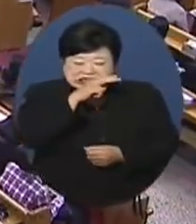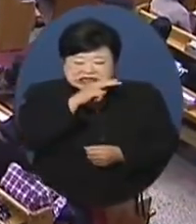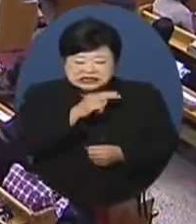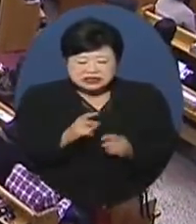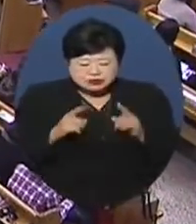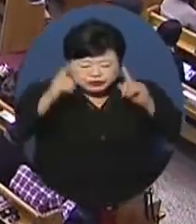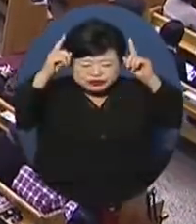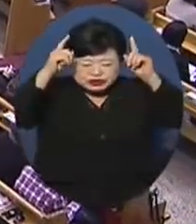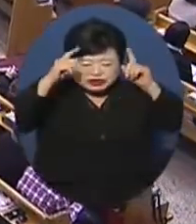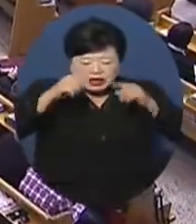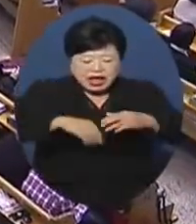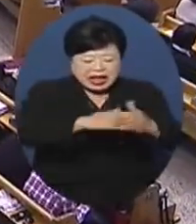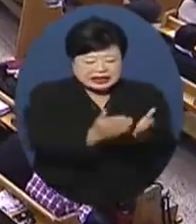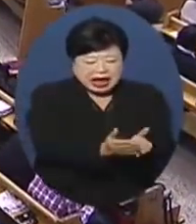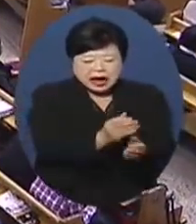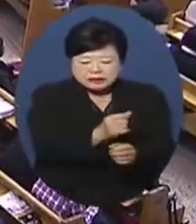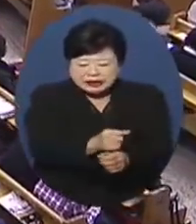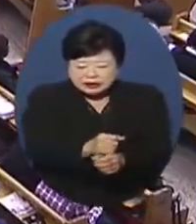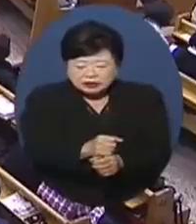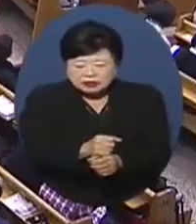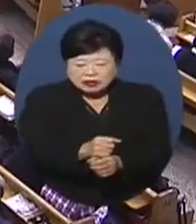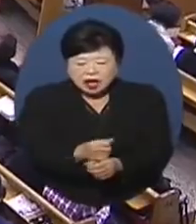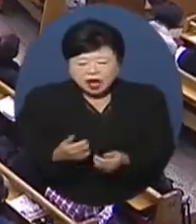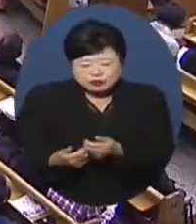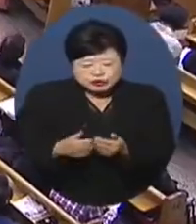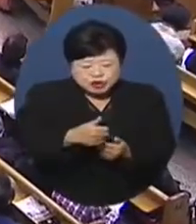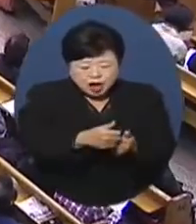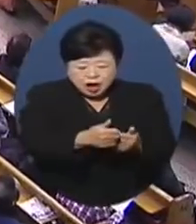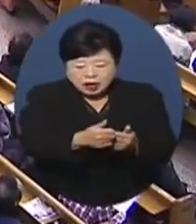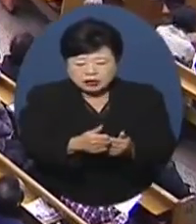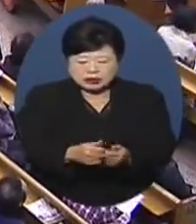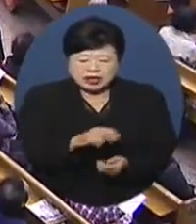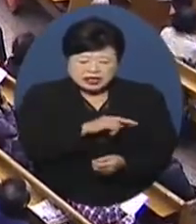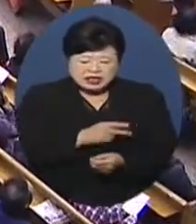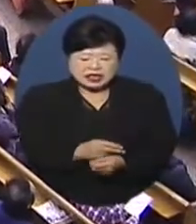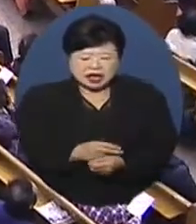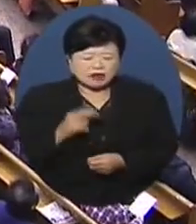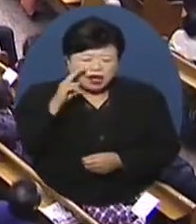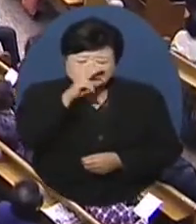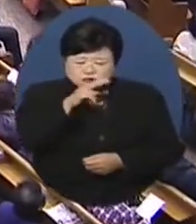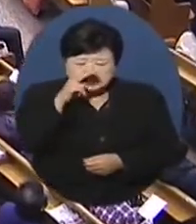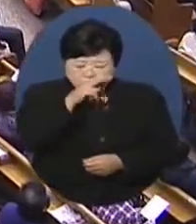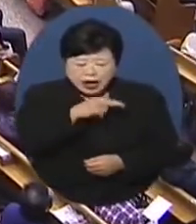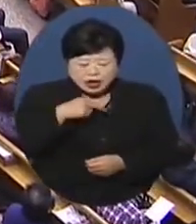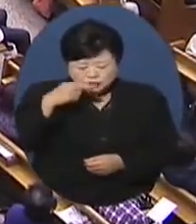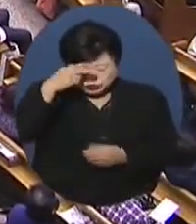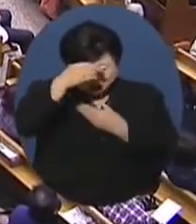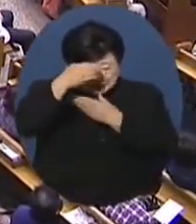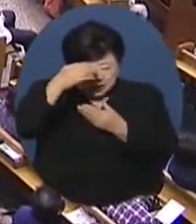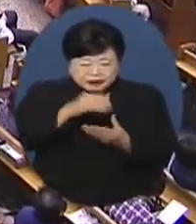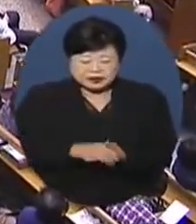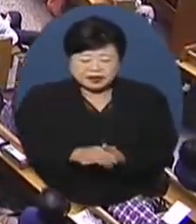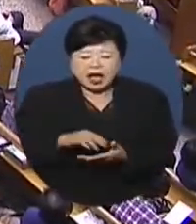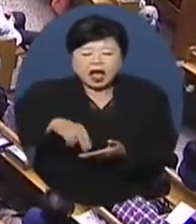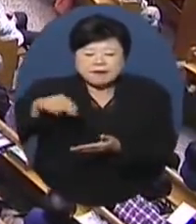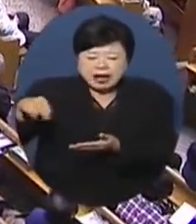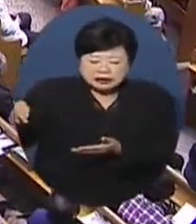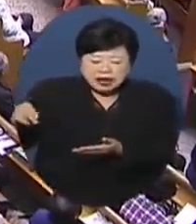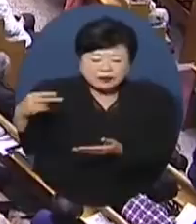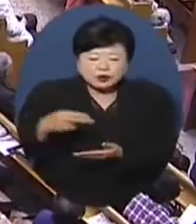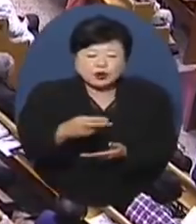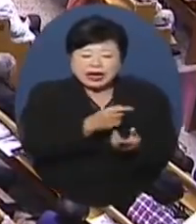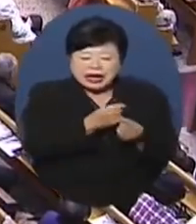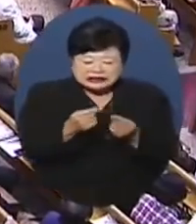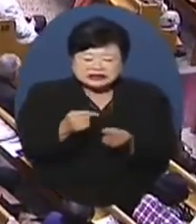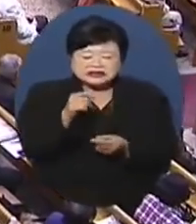분냄과 당짓는 것과 분열하는 것과 이단과 투기와 술 취함과 방탕함과 또